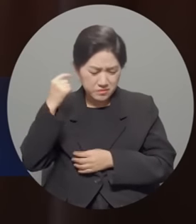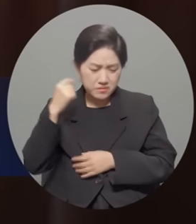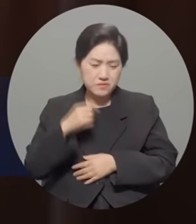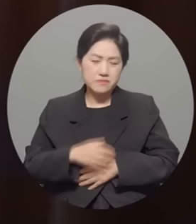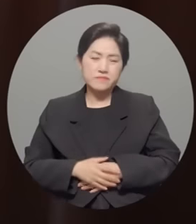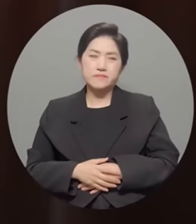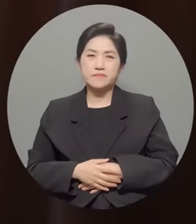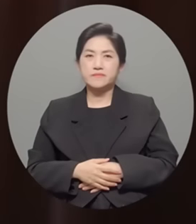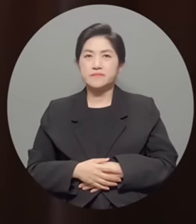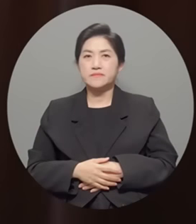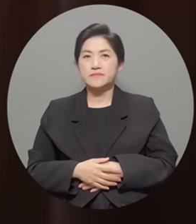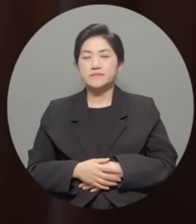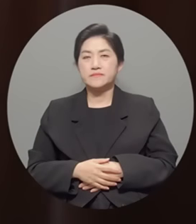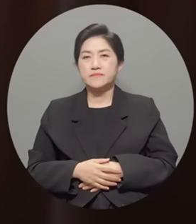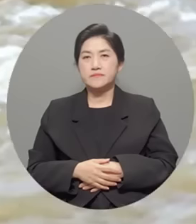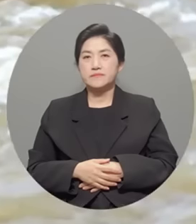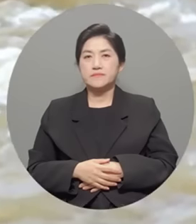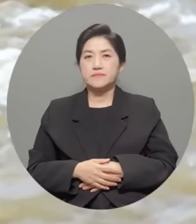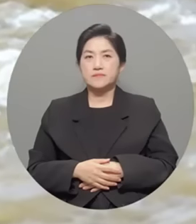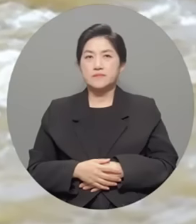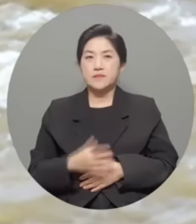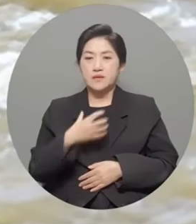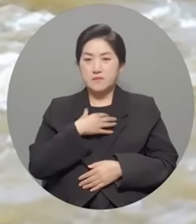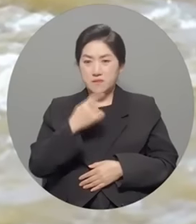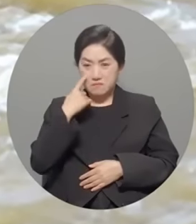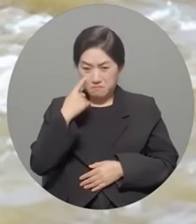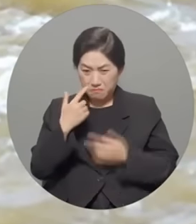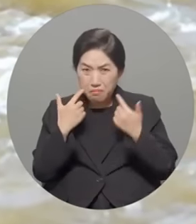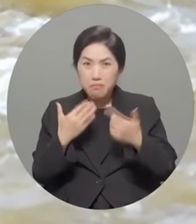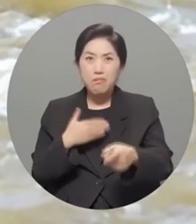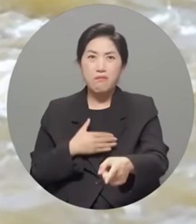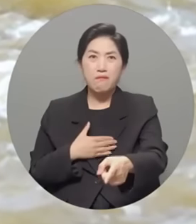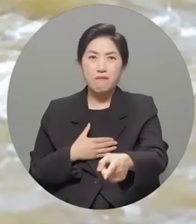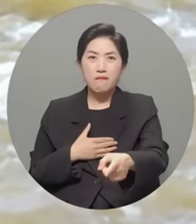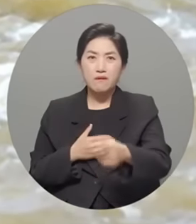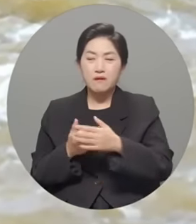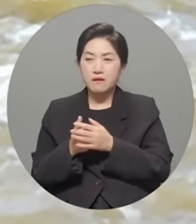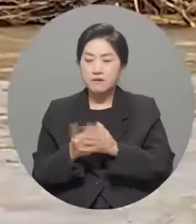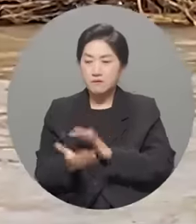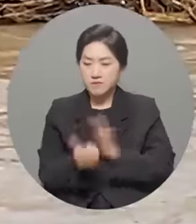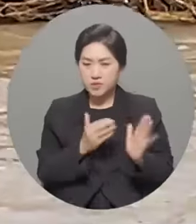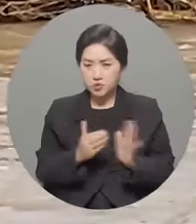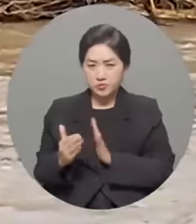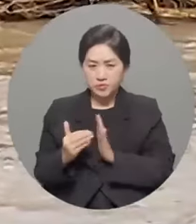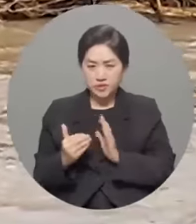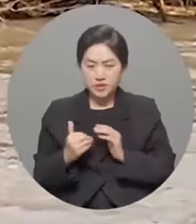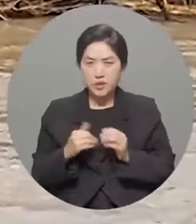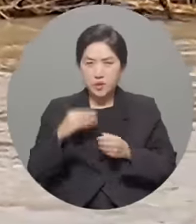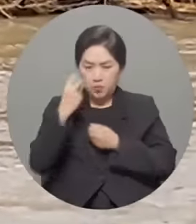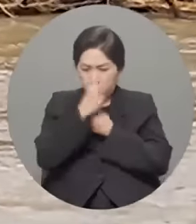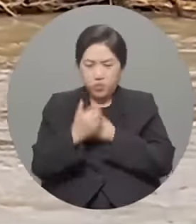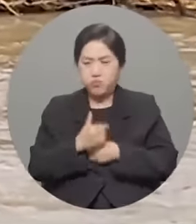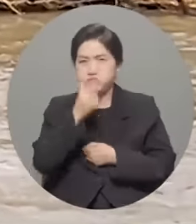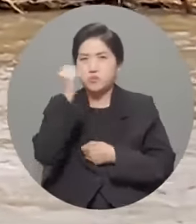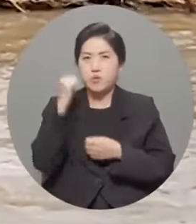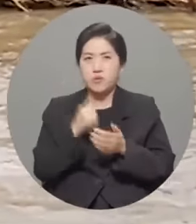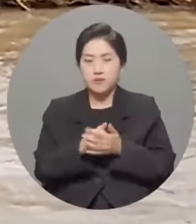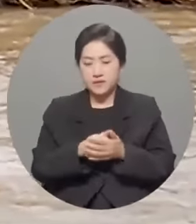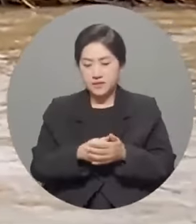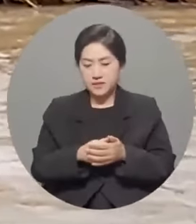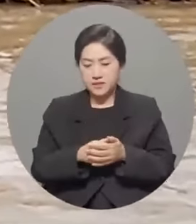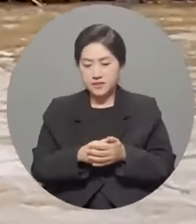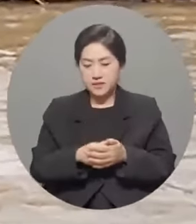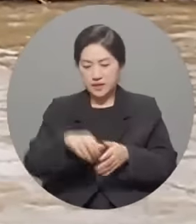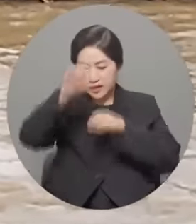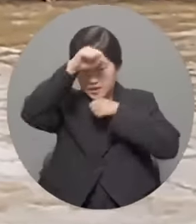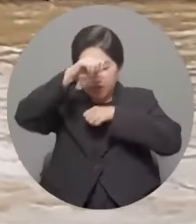같아요. 위험이 눈앞에 보이는 현장이었지만 사전 준비는 부족했습니다. 장화를 벗게 해달란